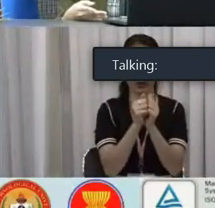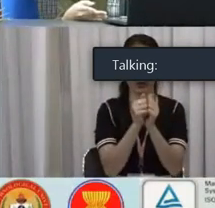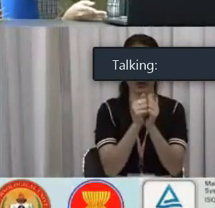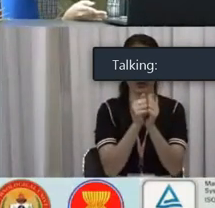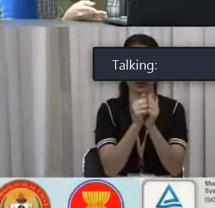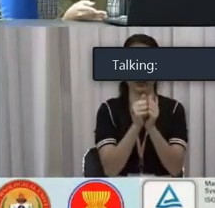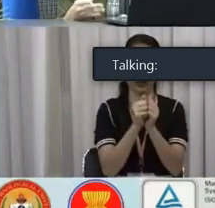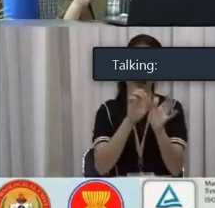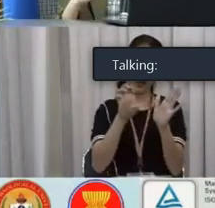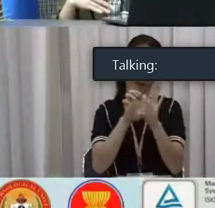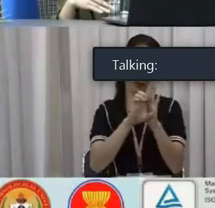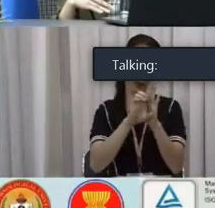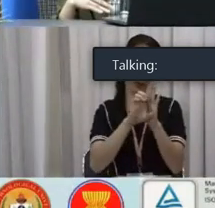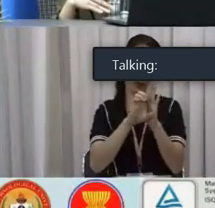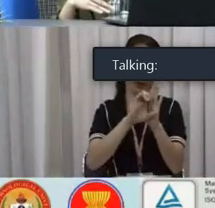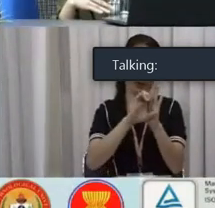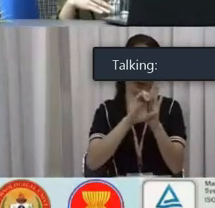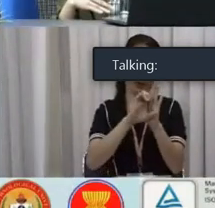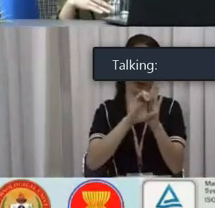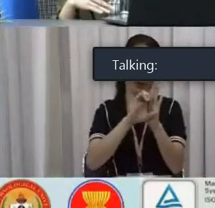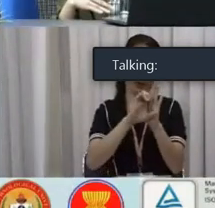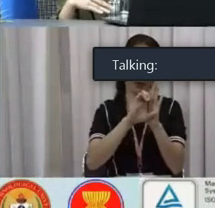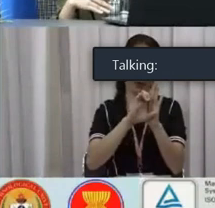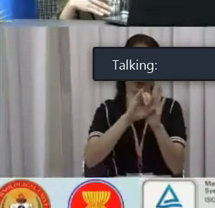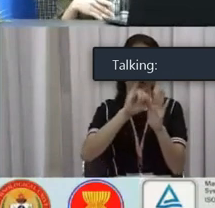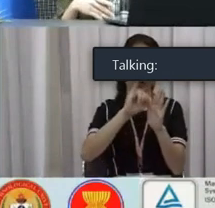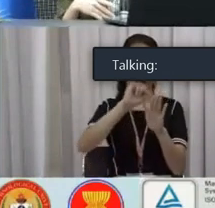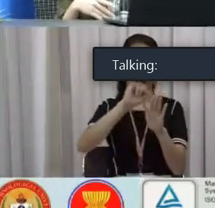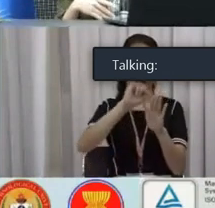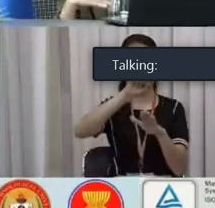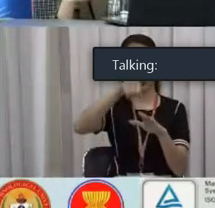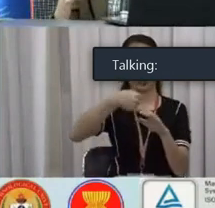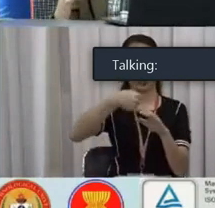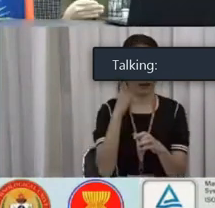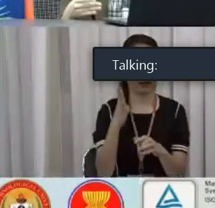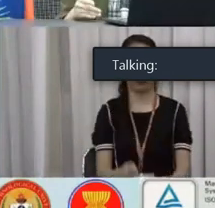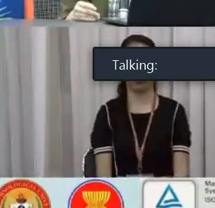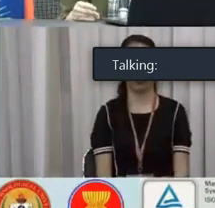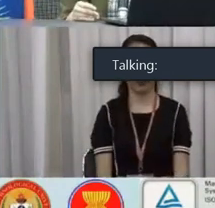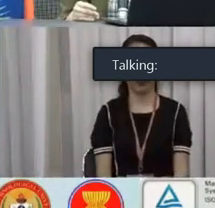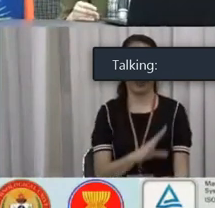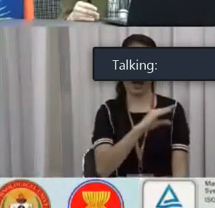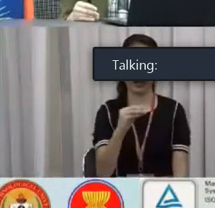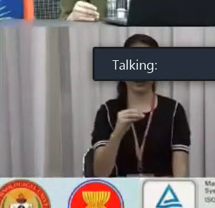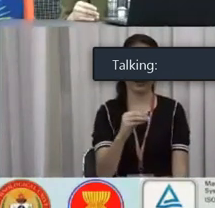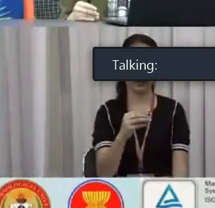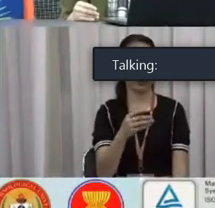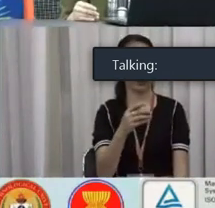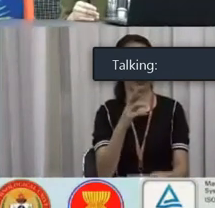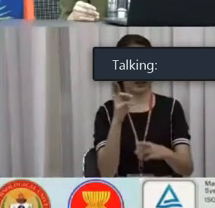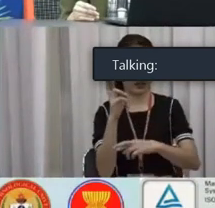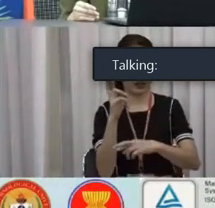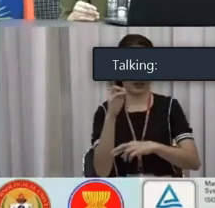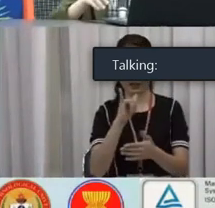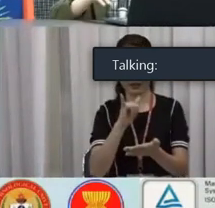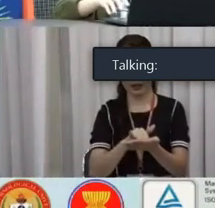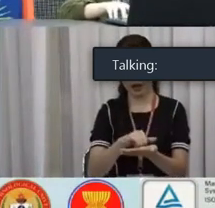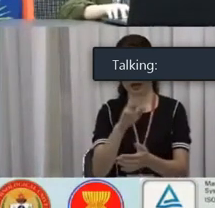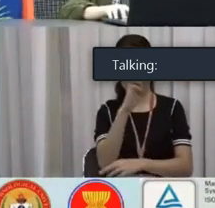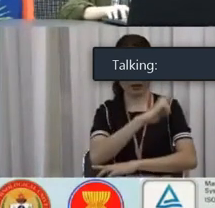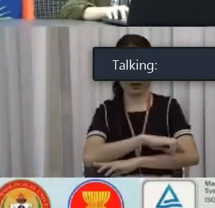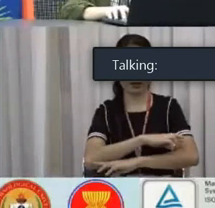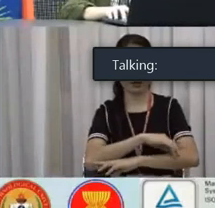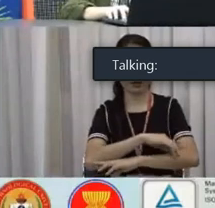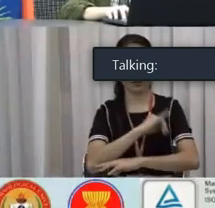ra maximum of 12,000 sa para sa inyong pang finance sa inyong education, and the rest will be shouldered by